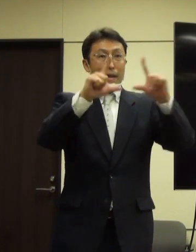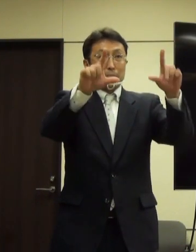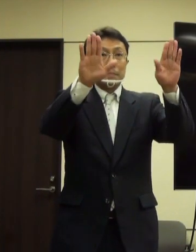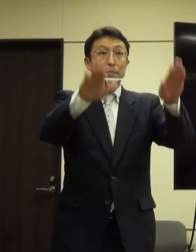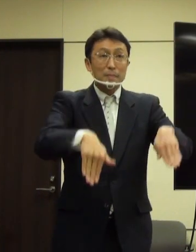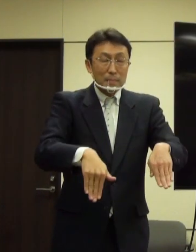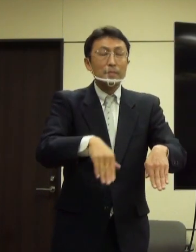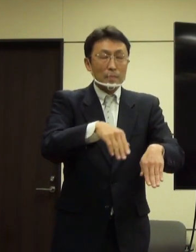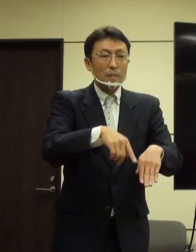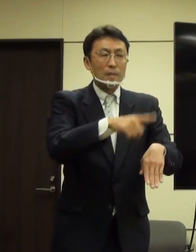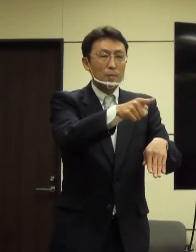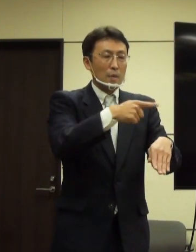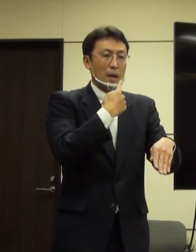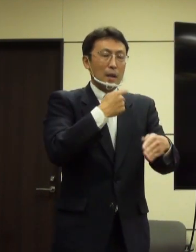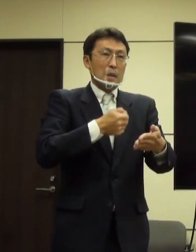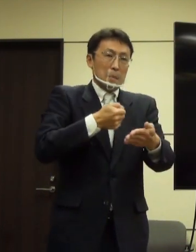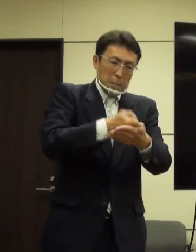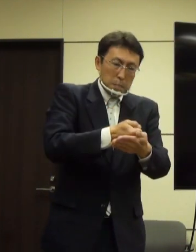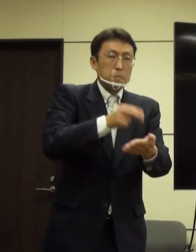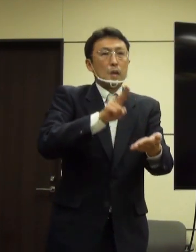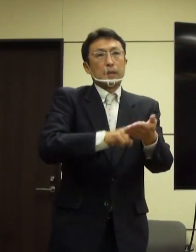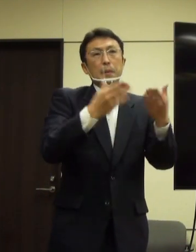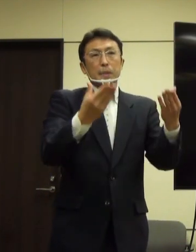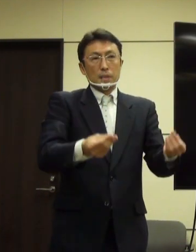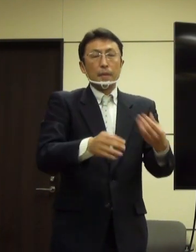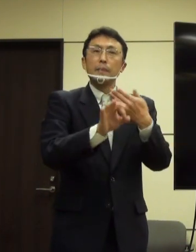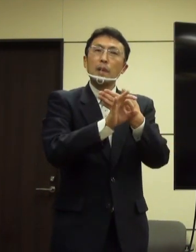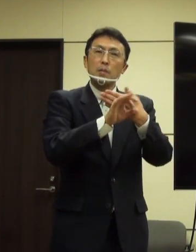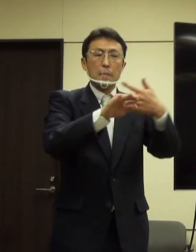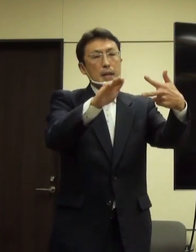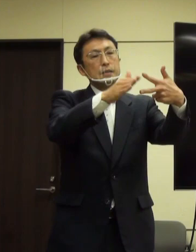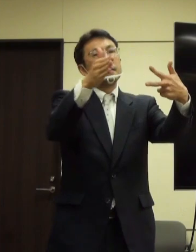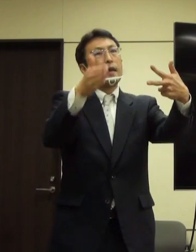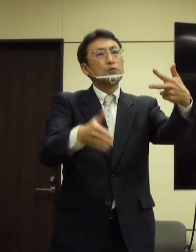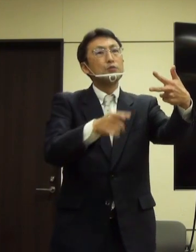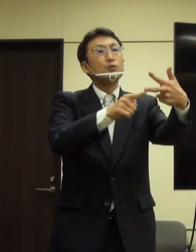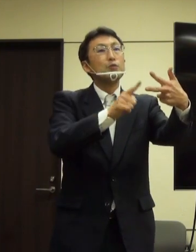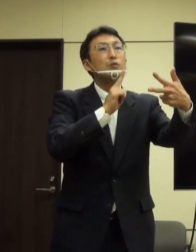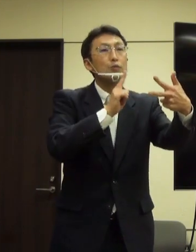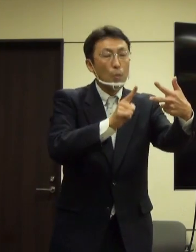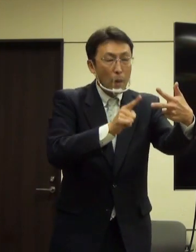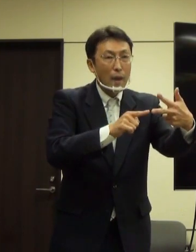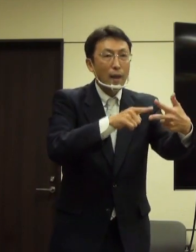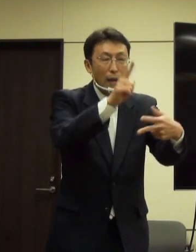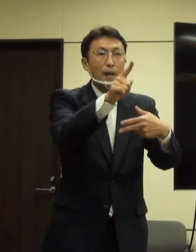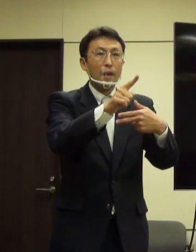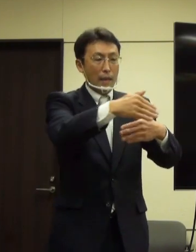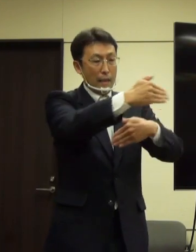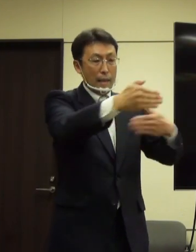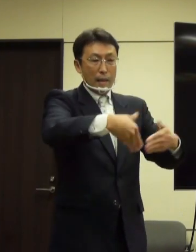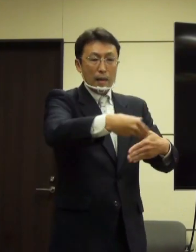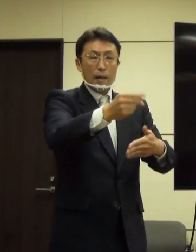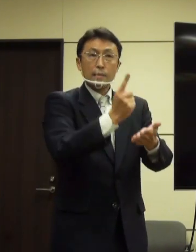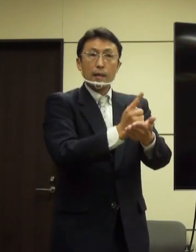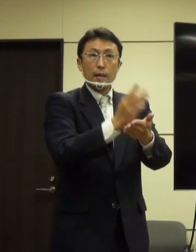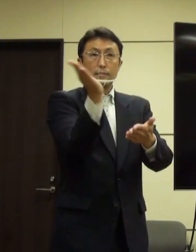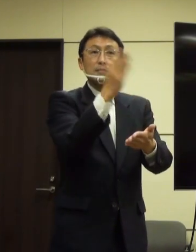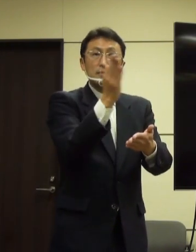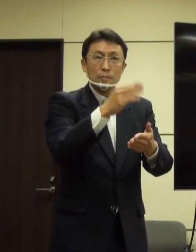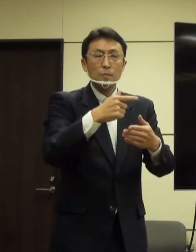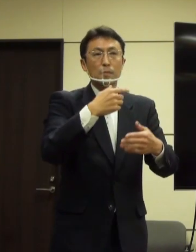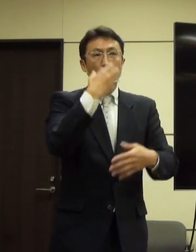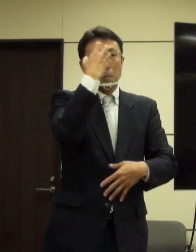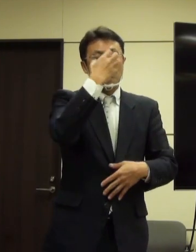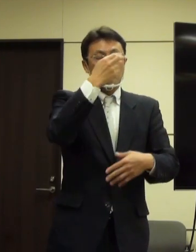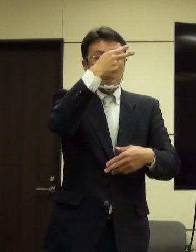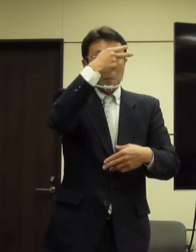いろんな施設でですねーここ線が勉強をされているわけですで勉強自体はあの付をご